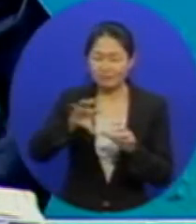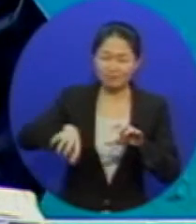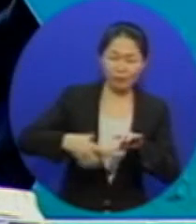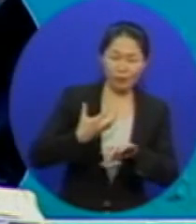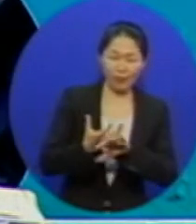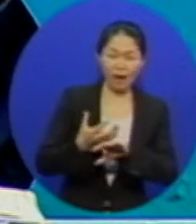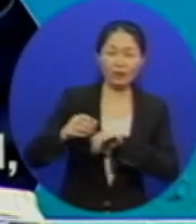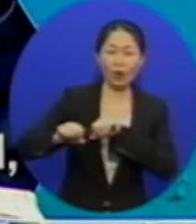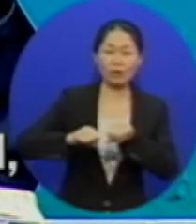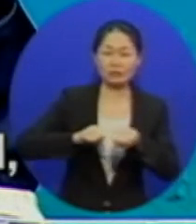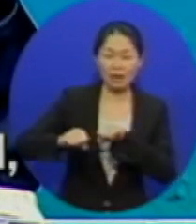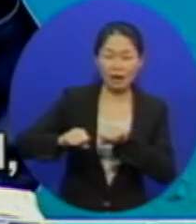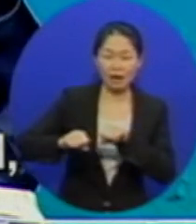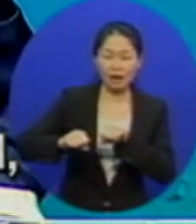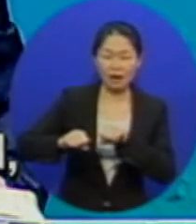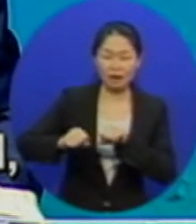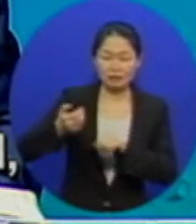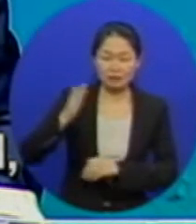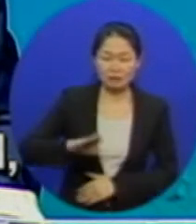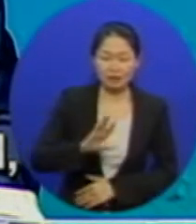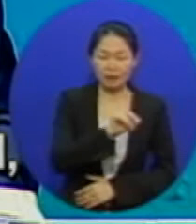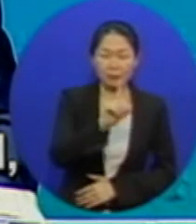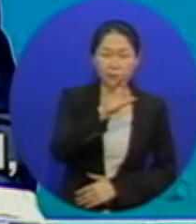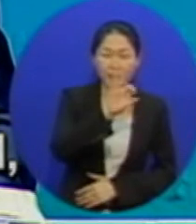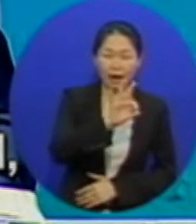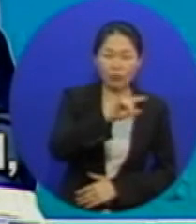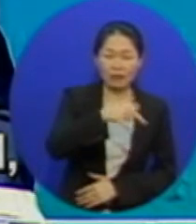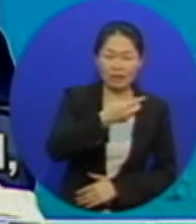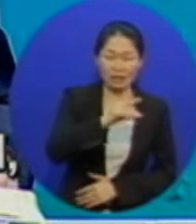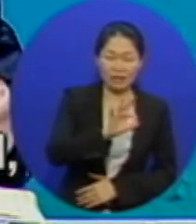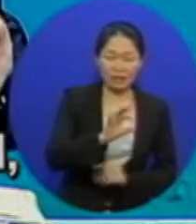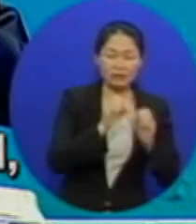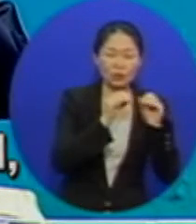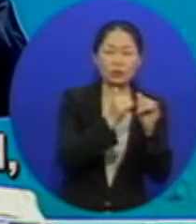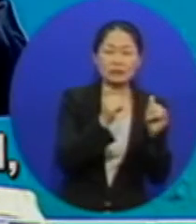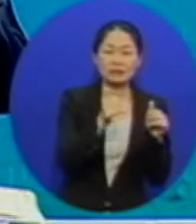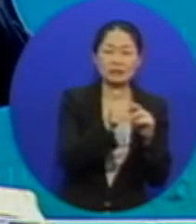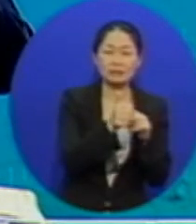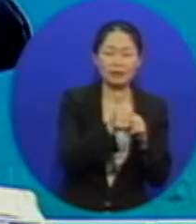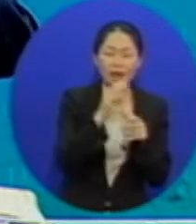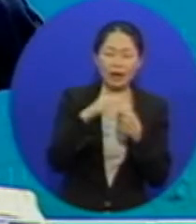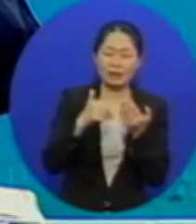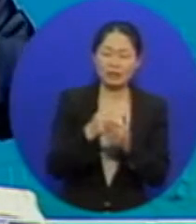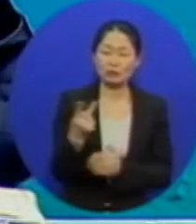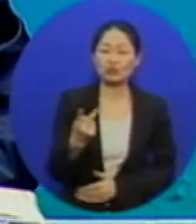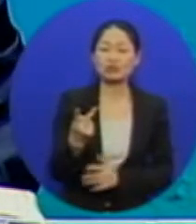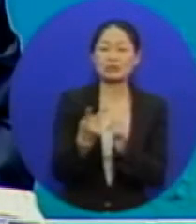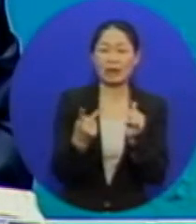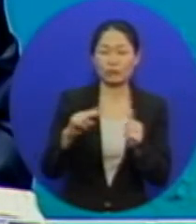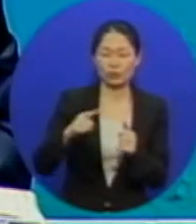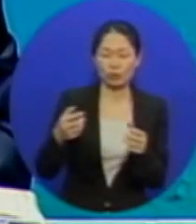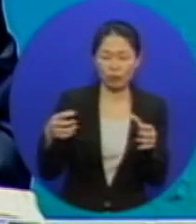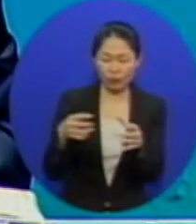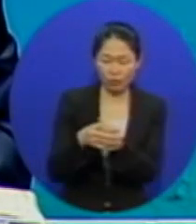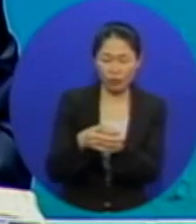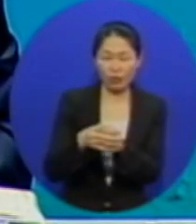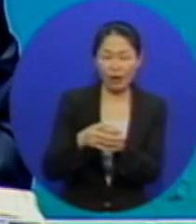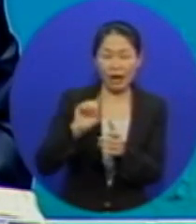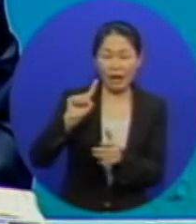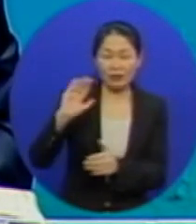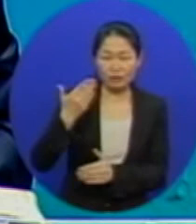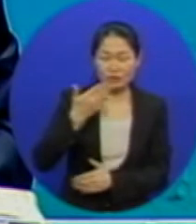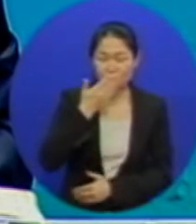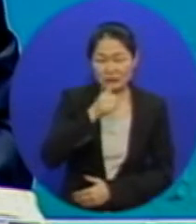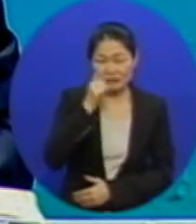일으키시는 데 방 위장 선교사님이 하나님 이 두 사람도 하나 될 수 있을까요